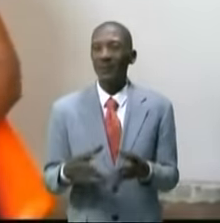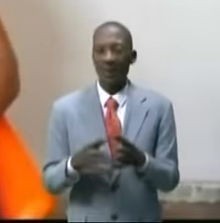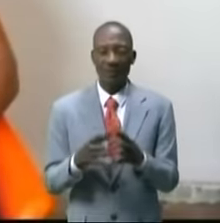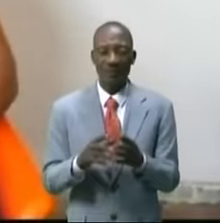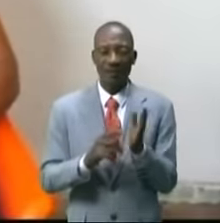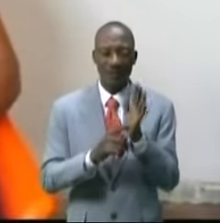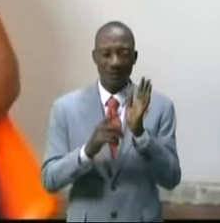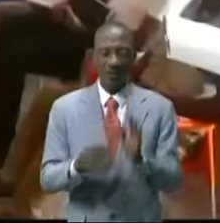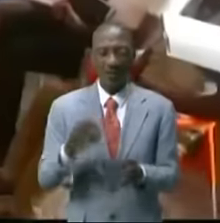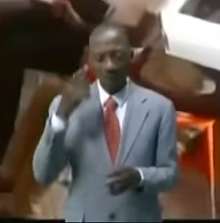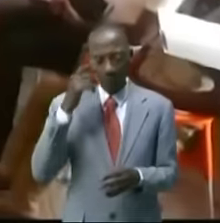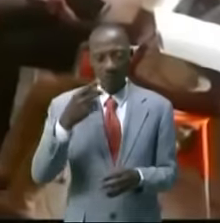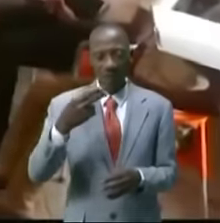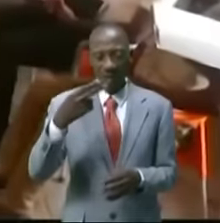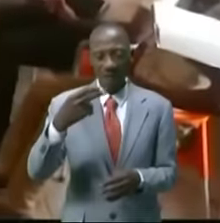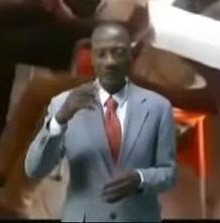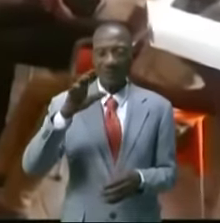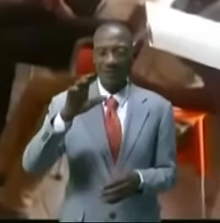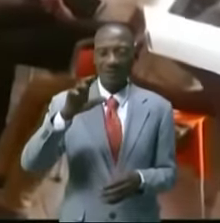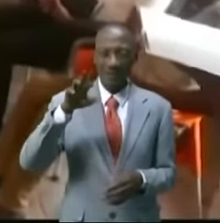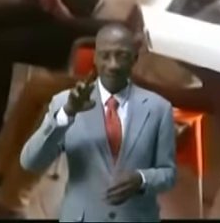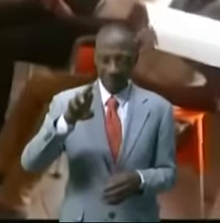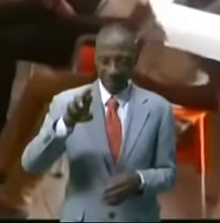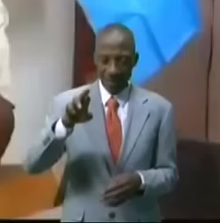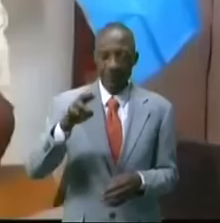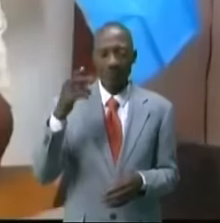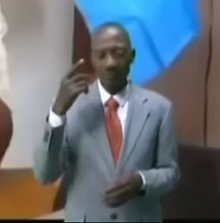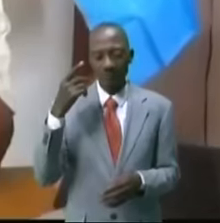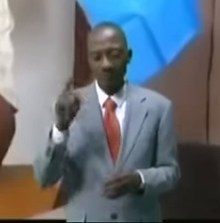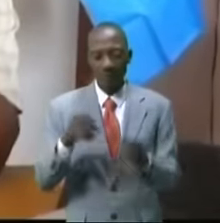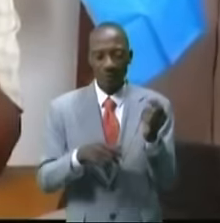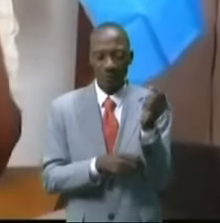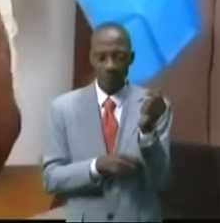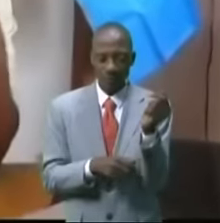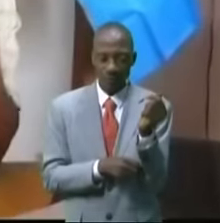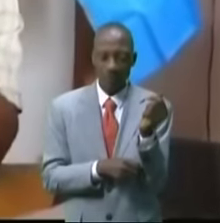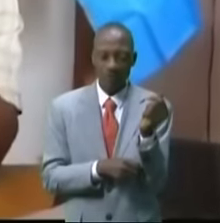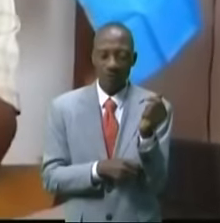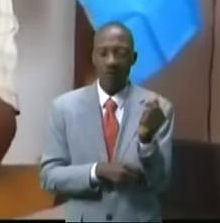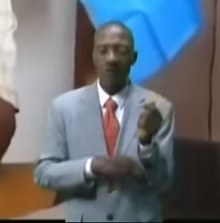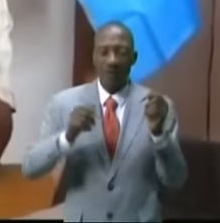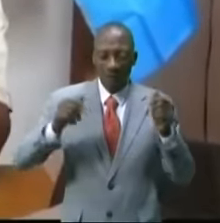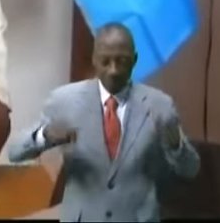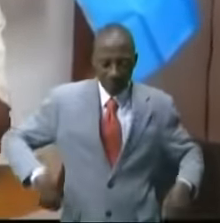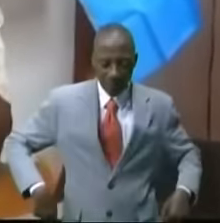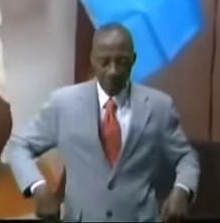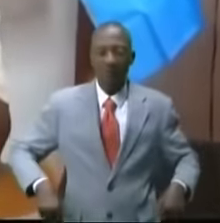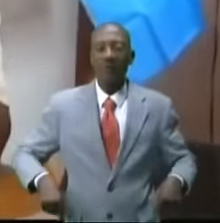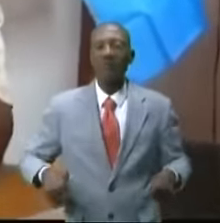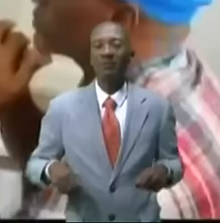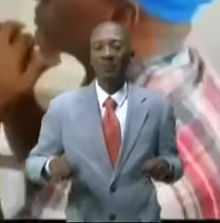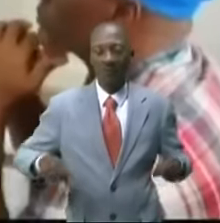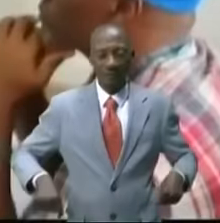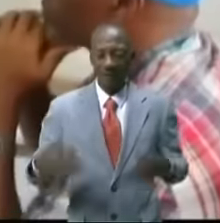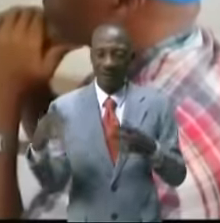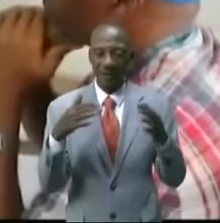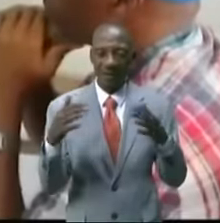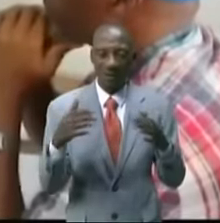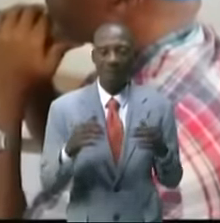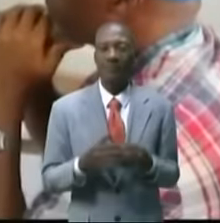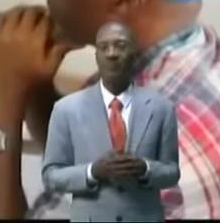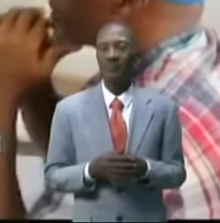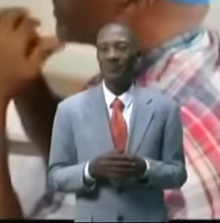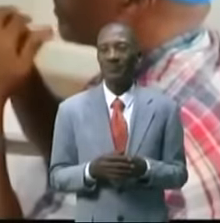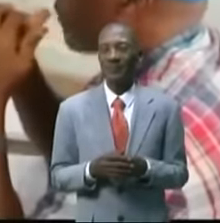ACR-RDC est allée présenter ses civilités à M. l'administrateur du territoire qu'il a reçu dans son cabinet de travail. À 15h30,